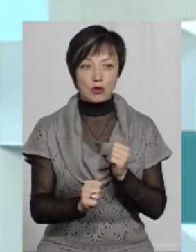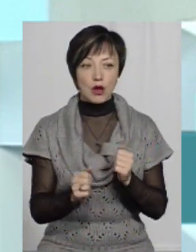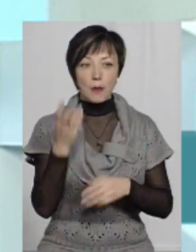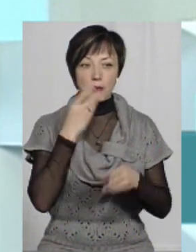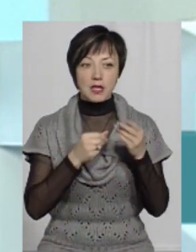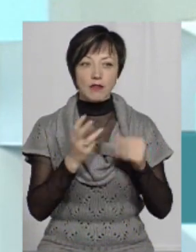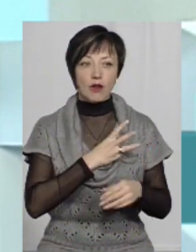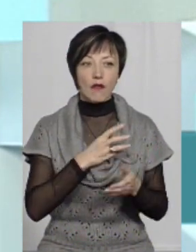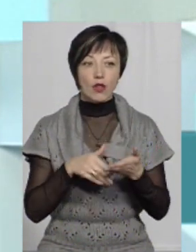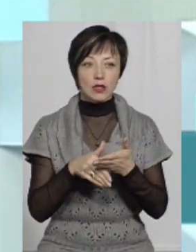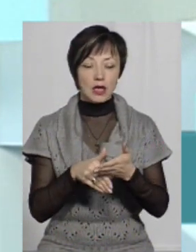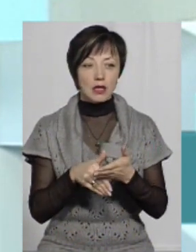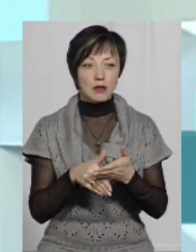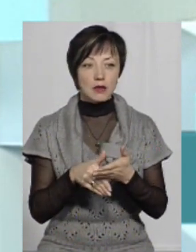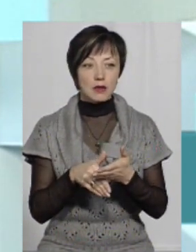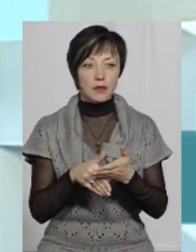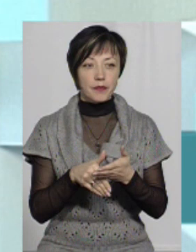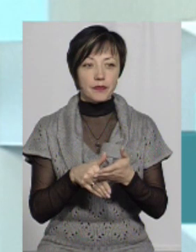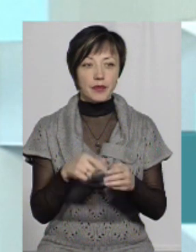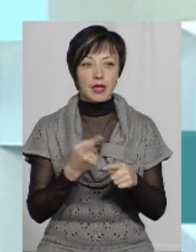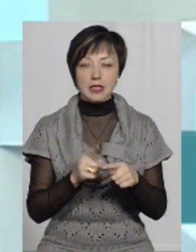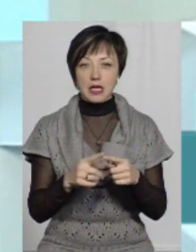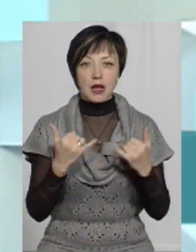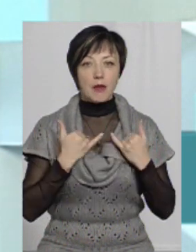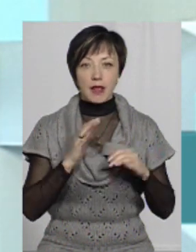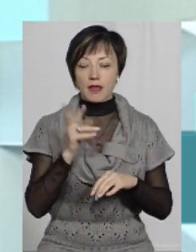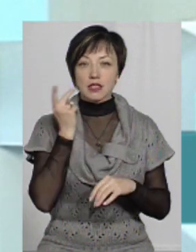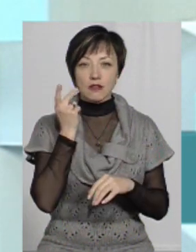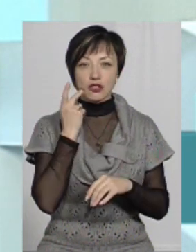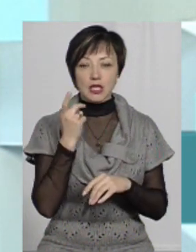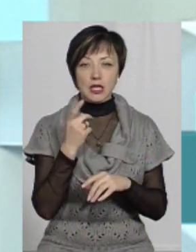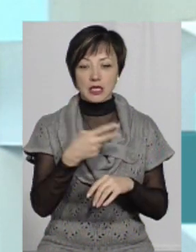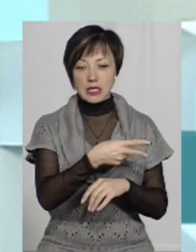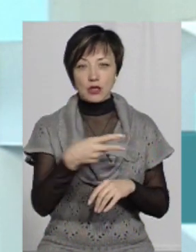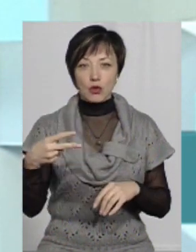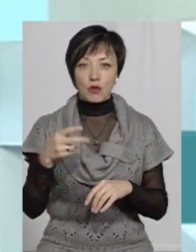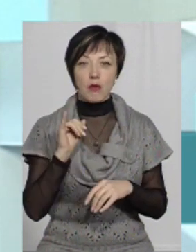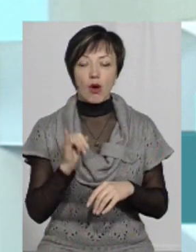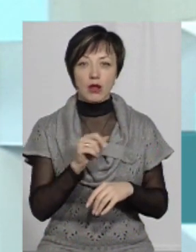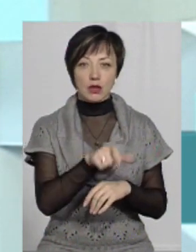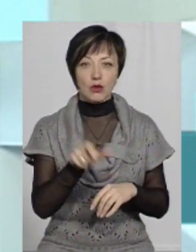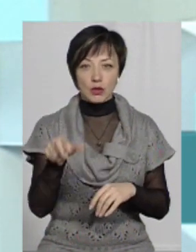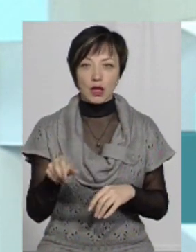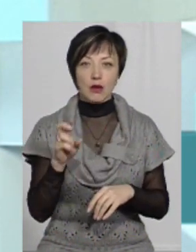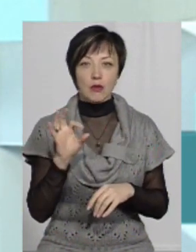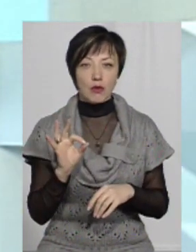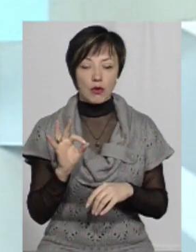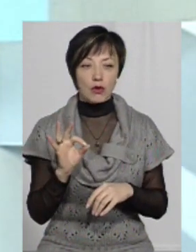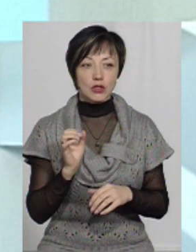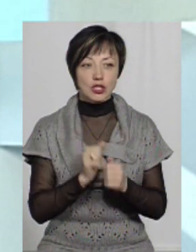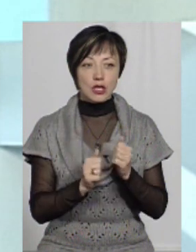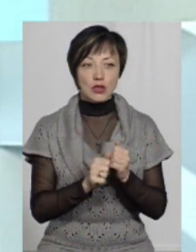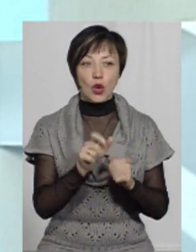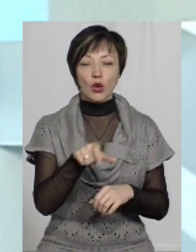от псевдоволонтери – це для мене не завжди синонім поганих людей, тому що